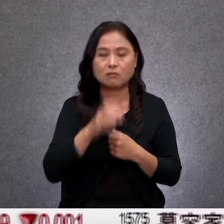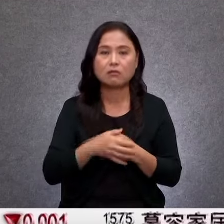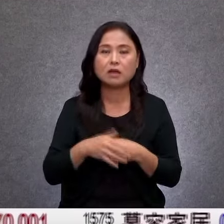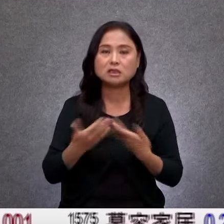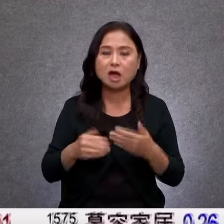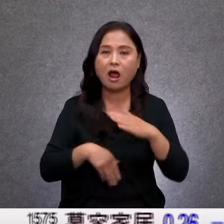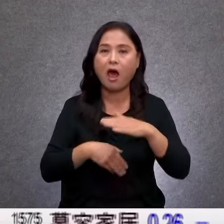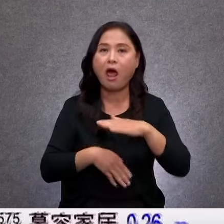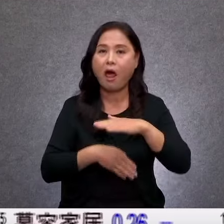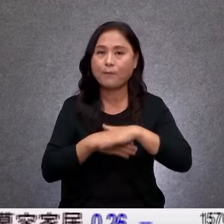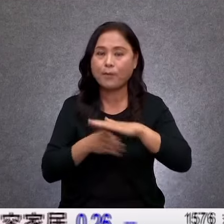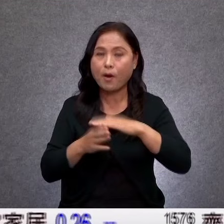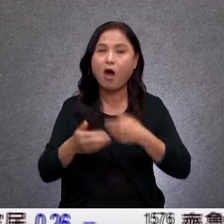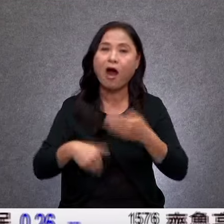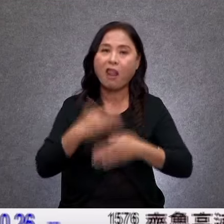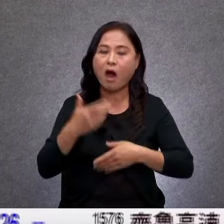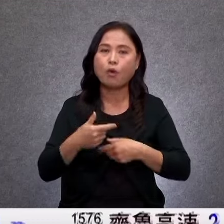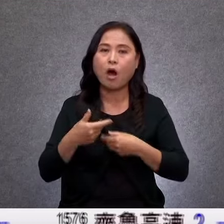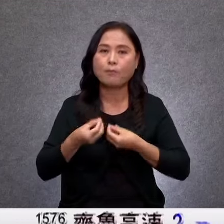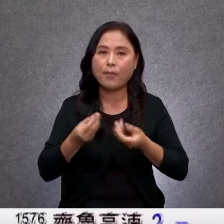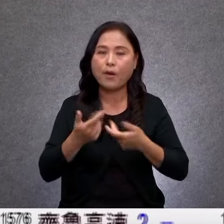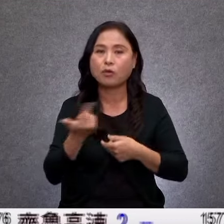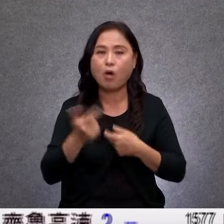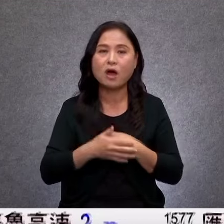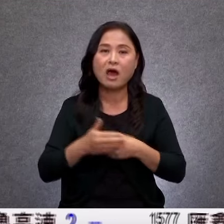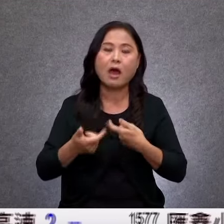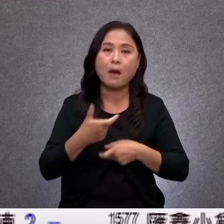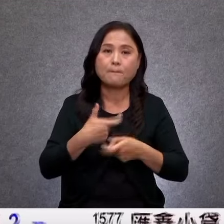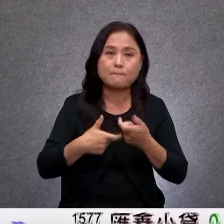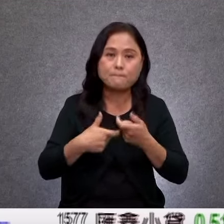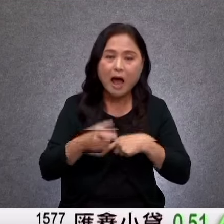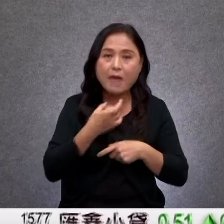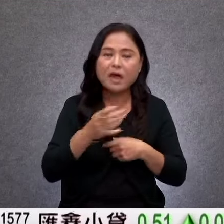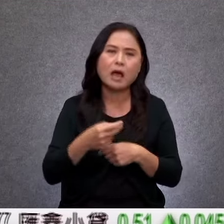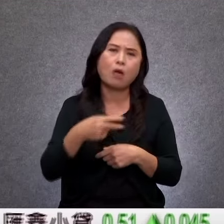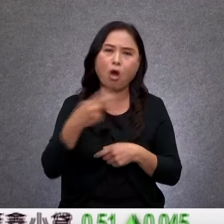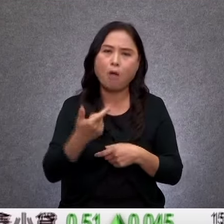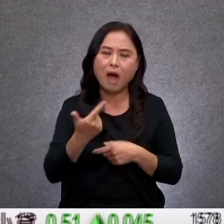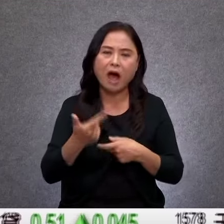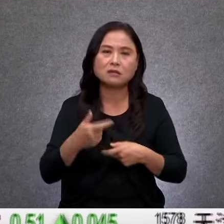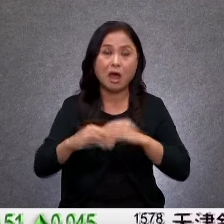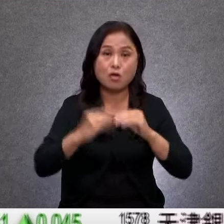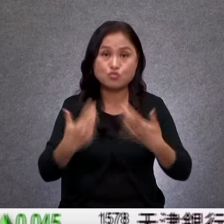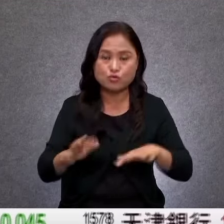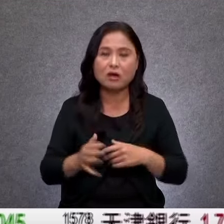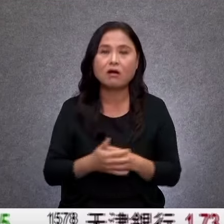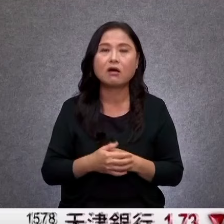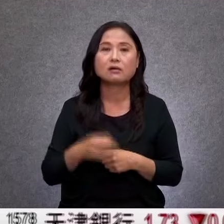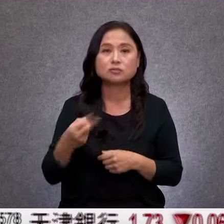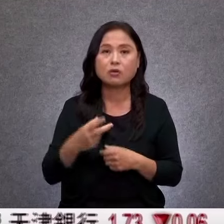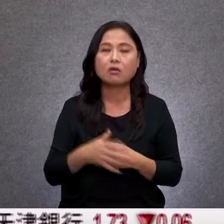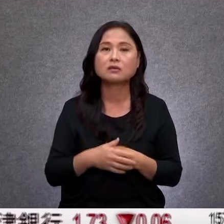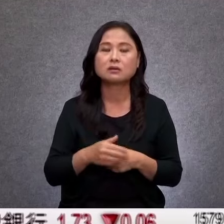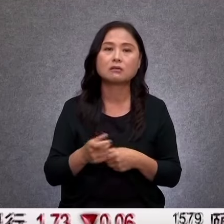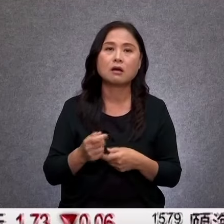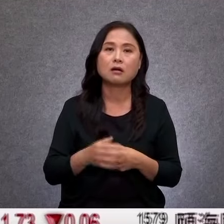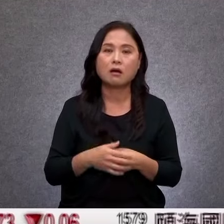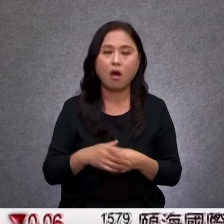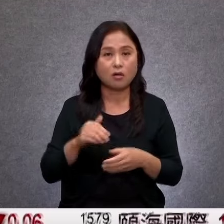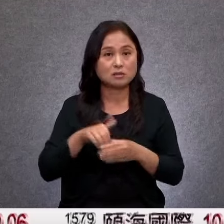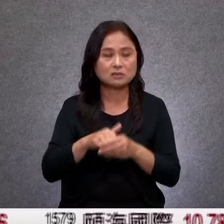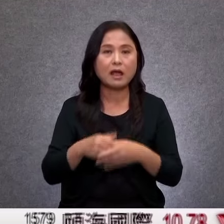已經不同了噶啦。一來個供應是比較充足的，起咗未賣的樓有20000间。除了呢些之外，隨